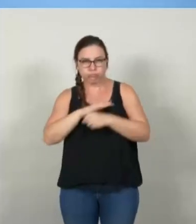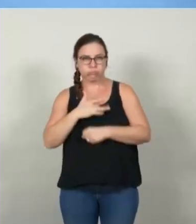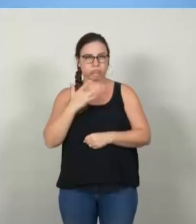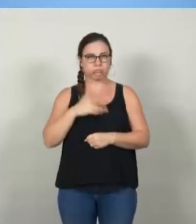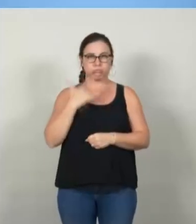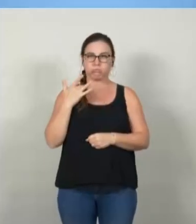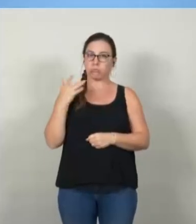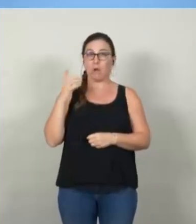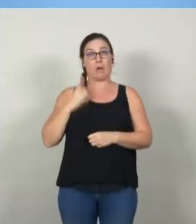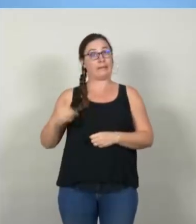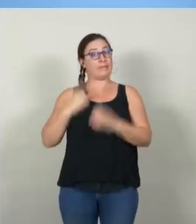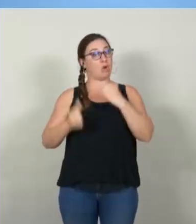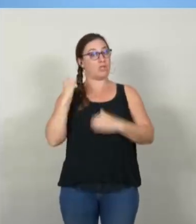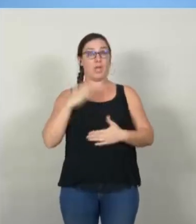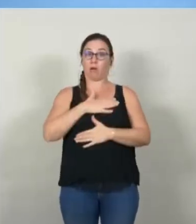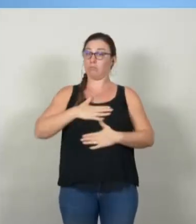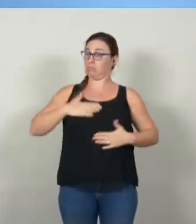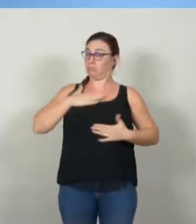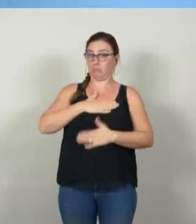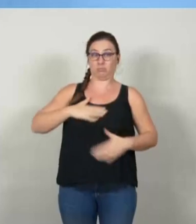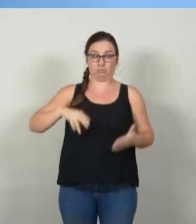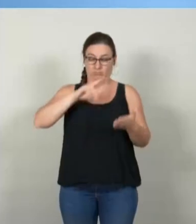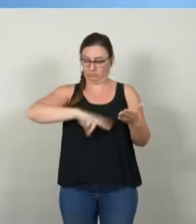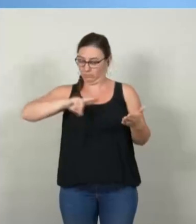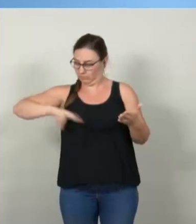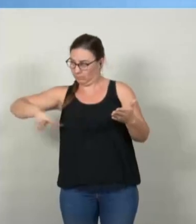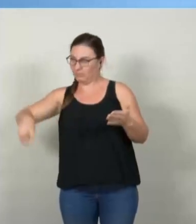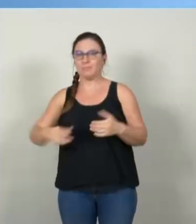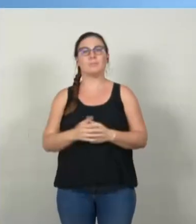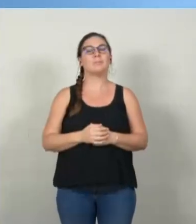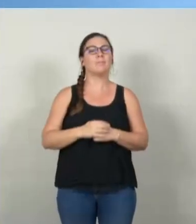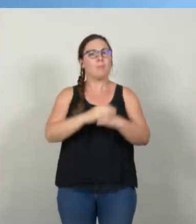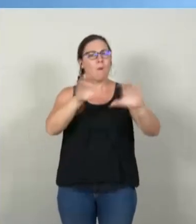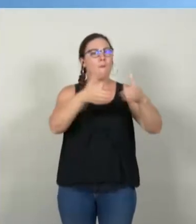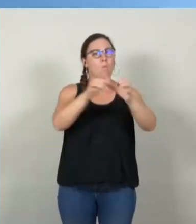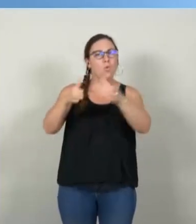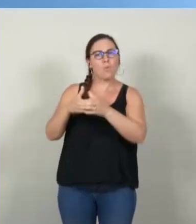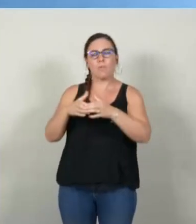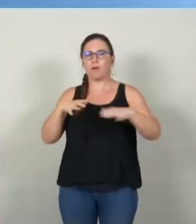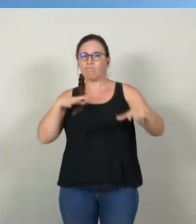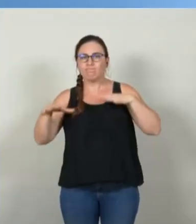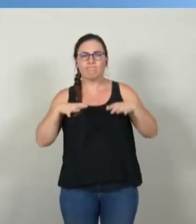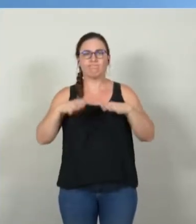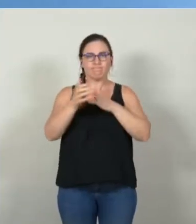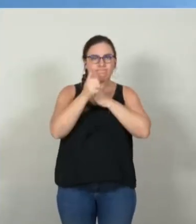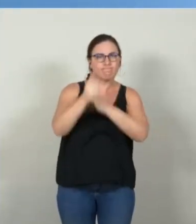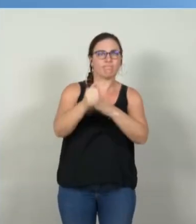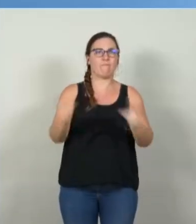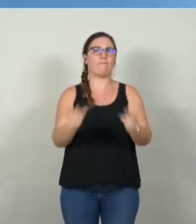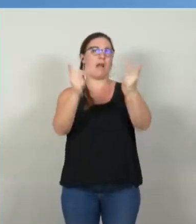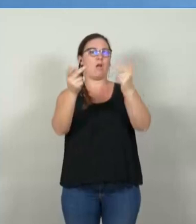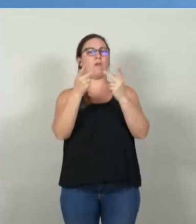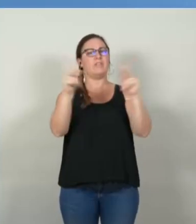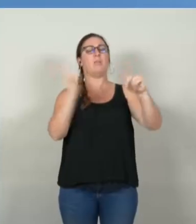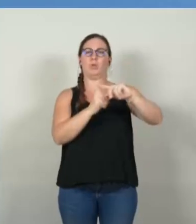un excellent dimanche hier notre groupe affirme que toutes démarches qui vise à valoriser notre ville est une bonne chose toute démarche qui